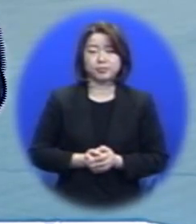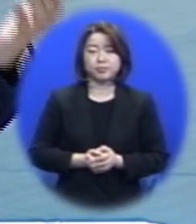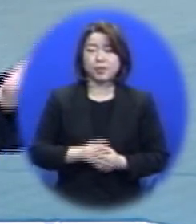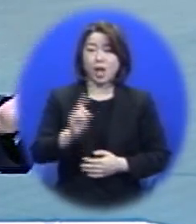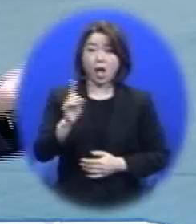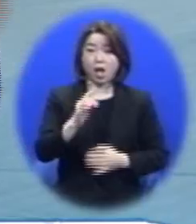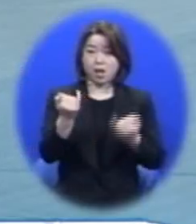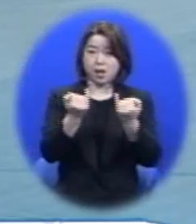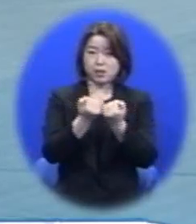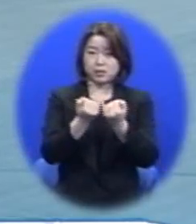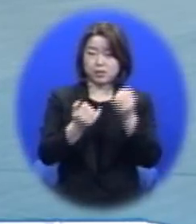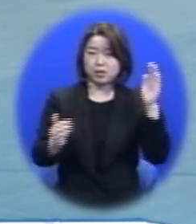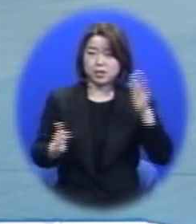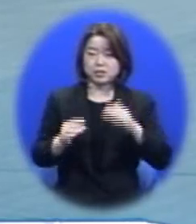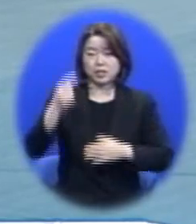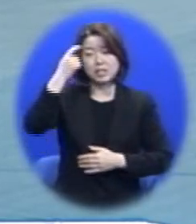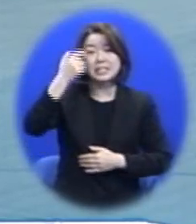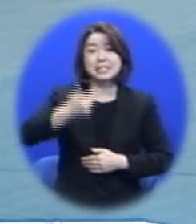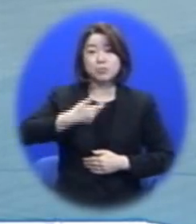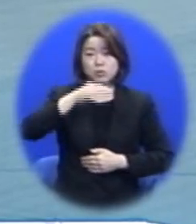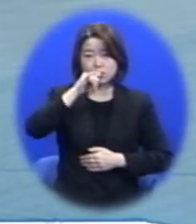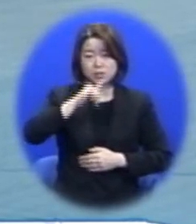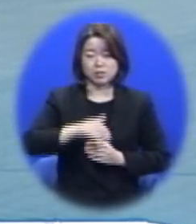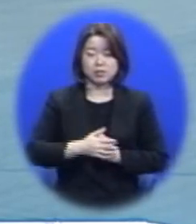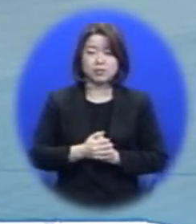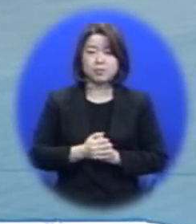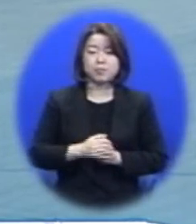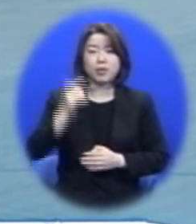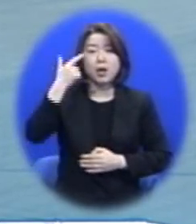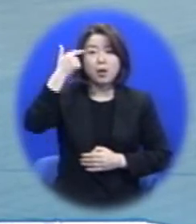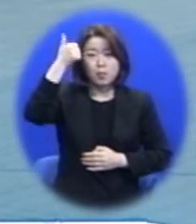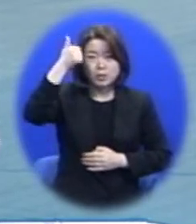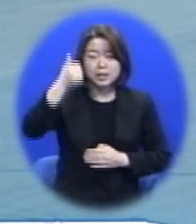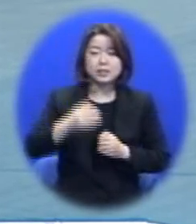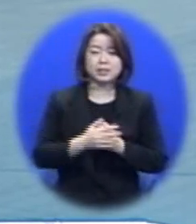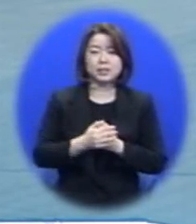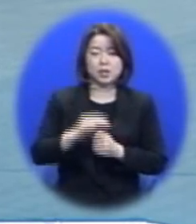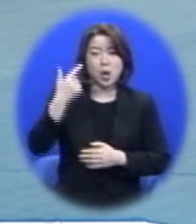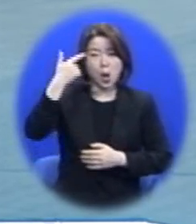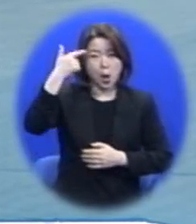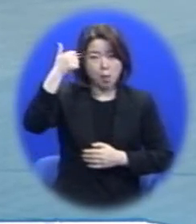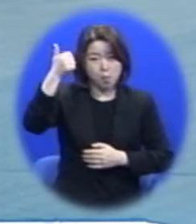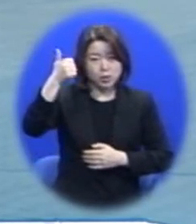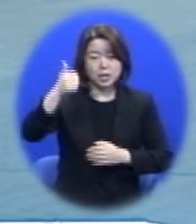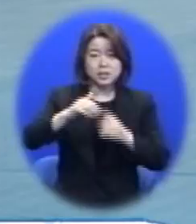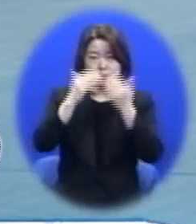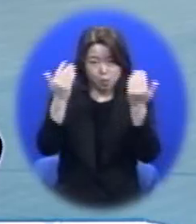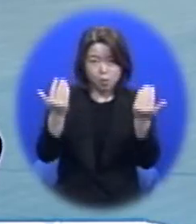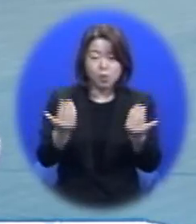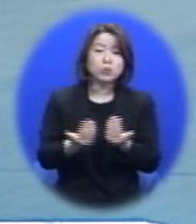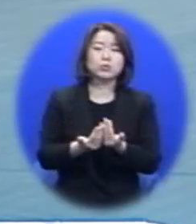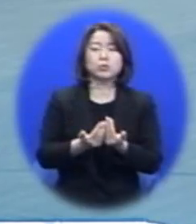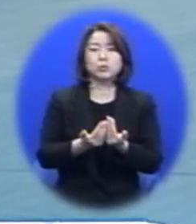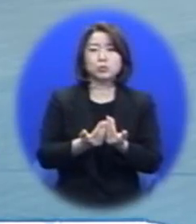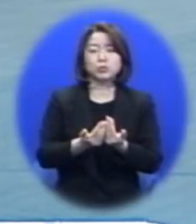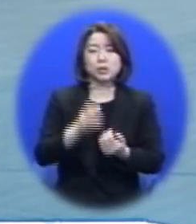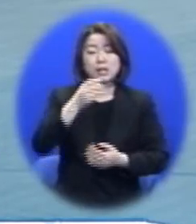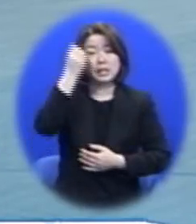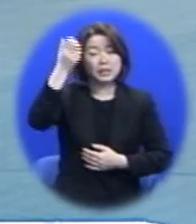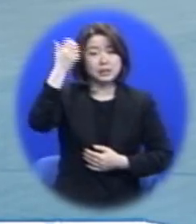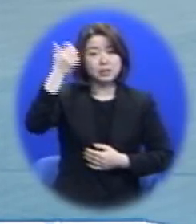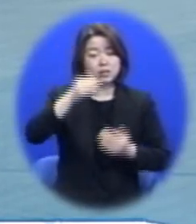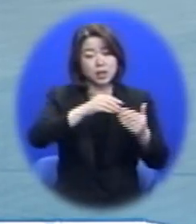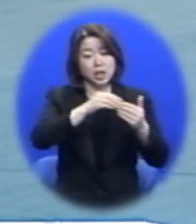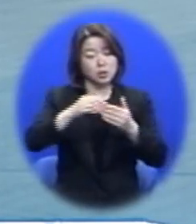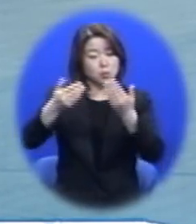어느 여학생이 저에게 질문하더라고요. 목사님, 목사님들 치고 성령의 인도를 받아야 된다는 걸 모르는